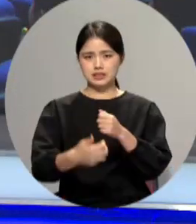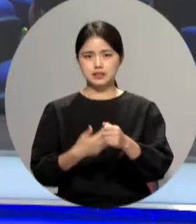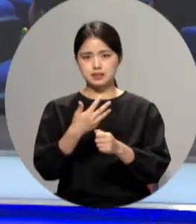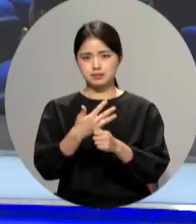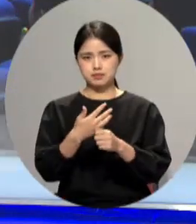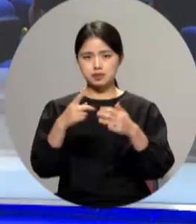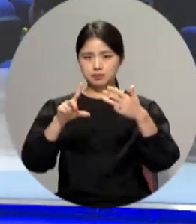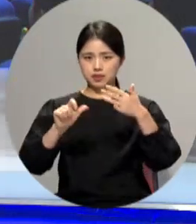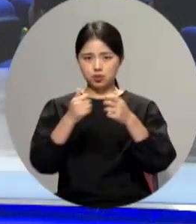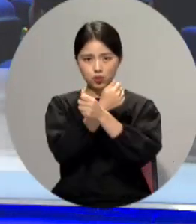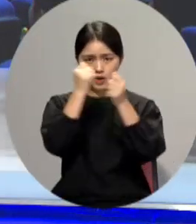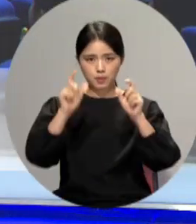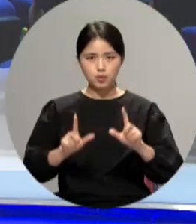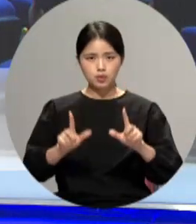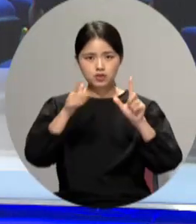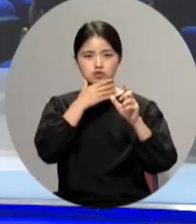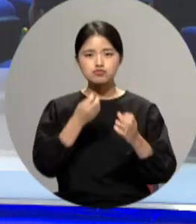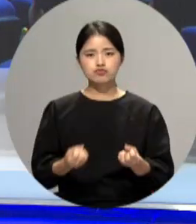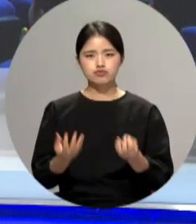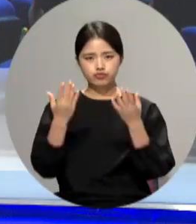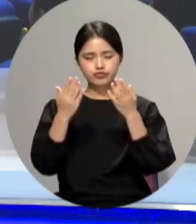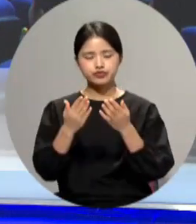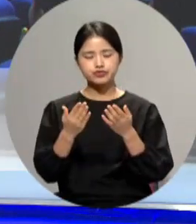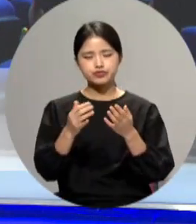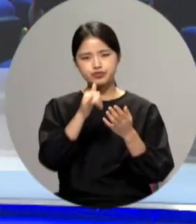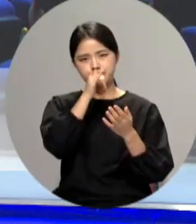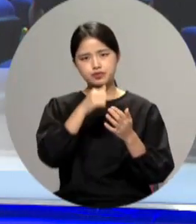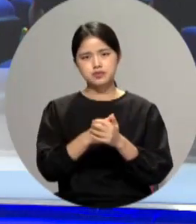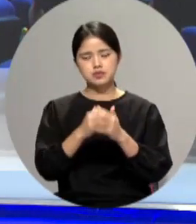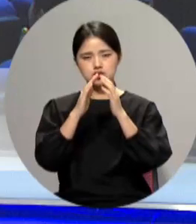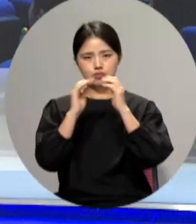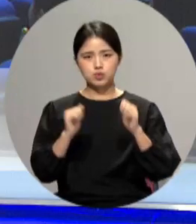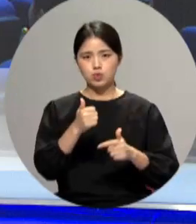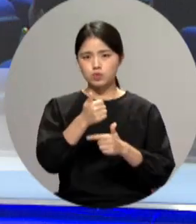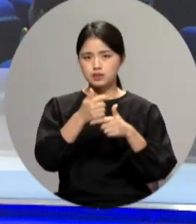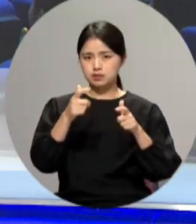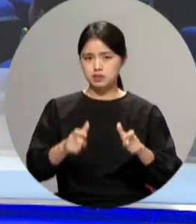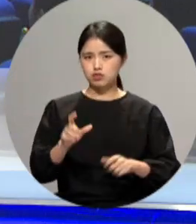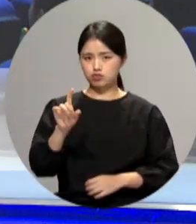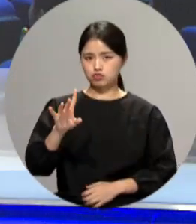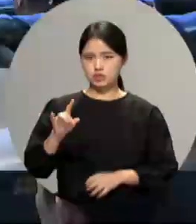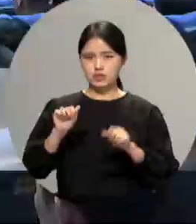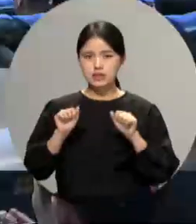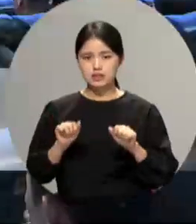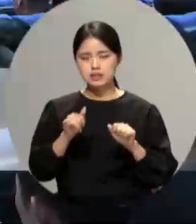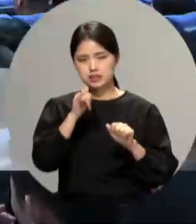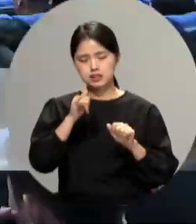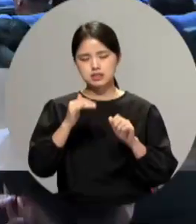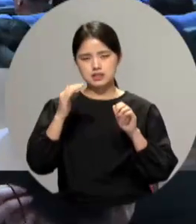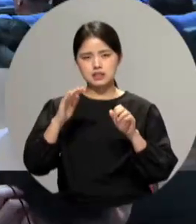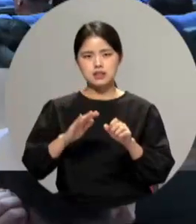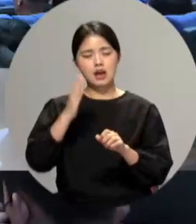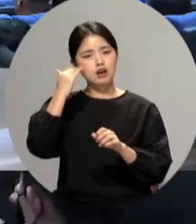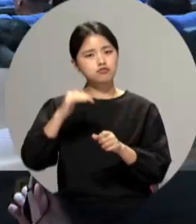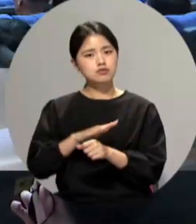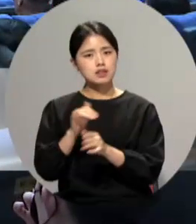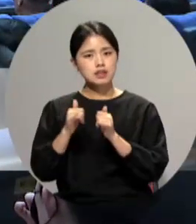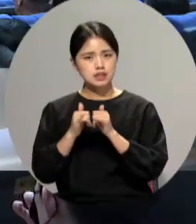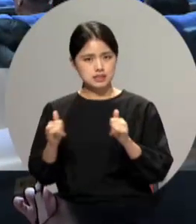제78주년 8.15 광복절 경축식이 열렸습니다. 전라북도는 호남 지역 유일한 생존 애국지사인